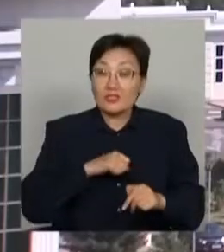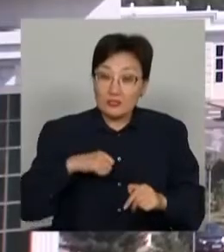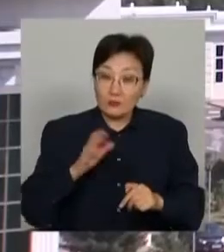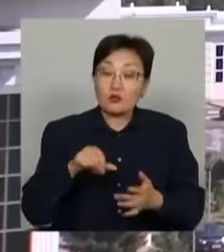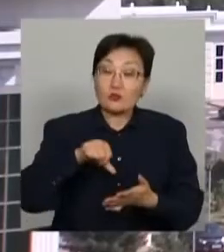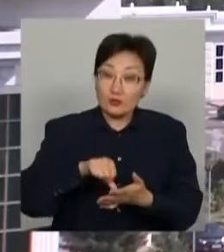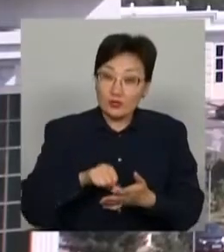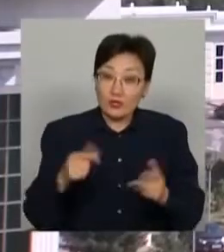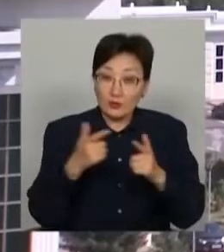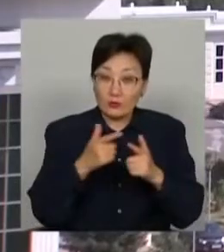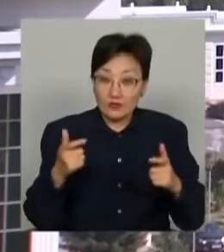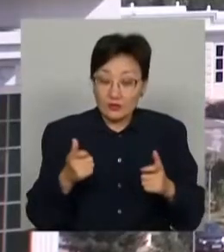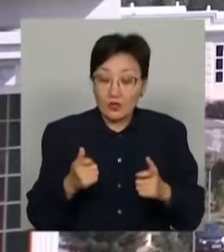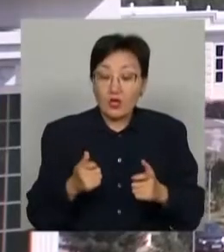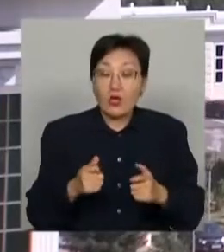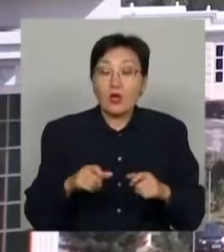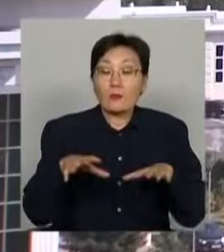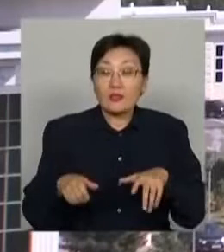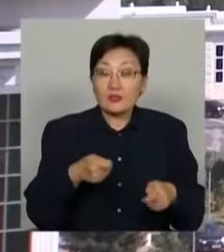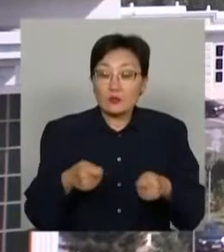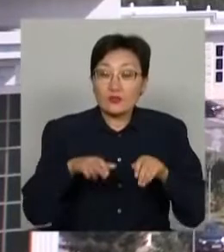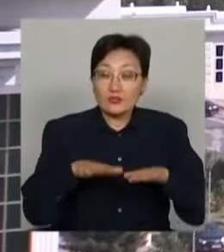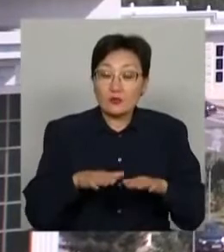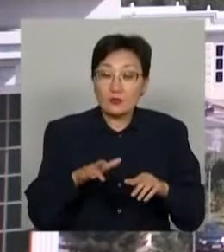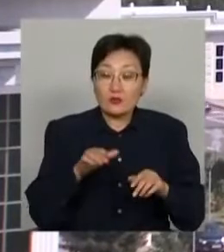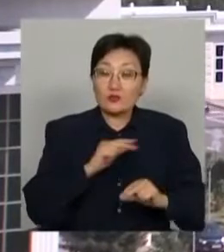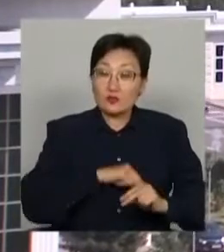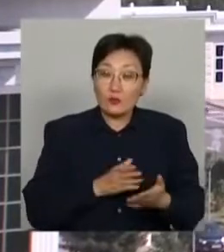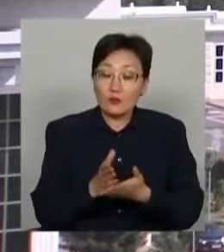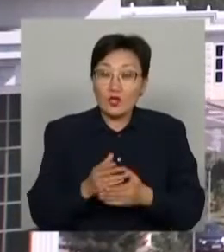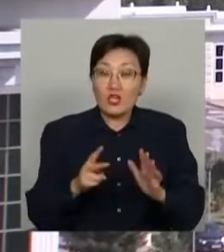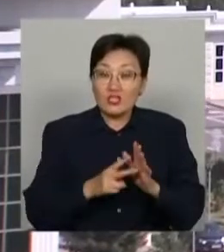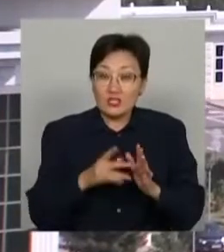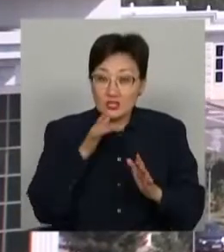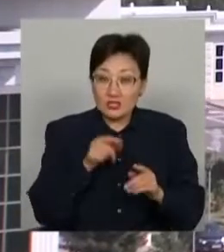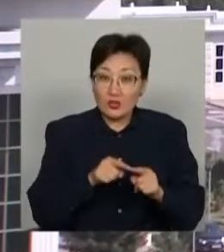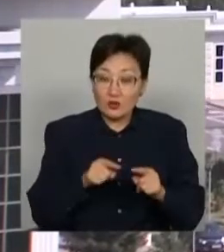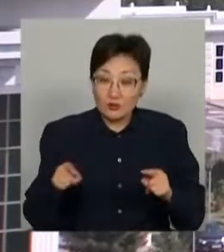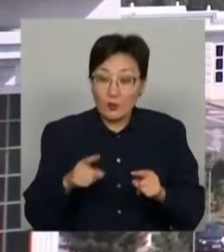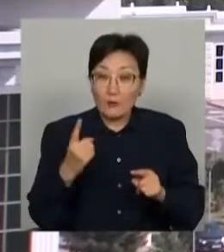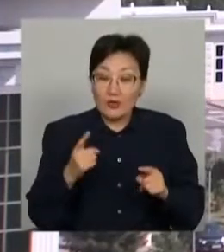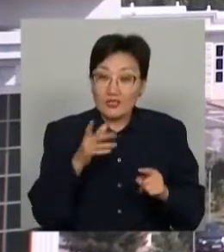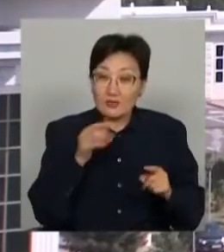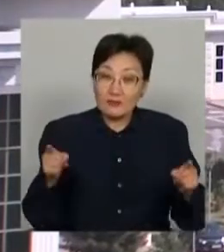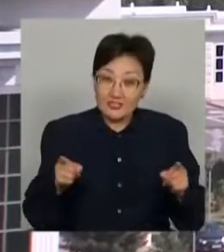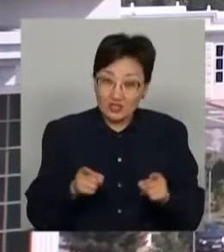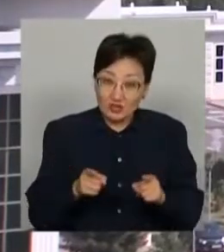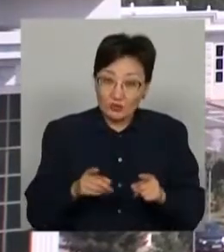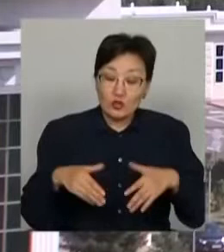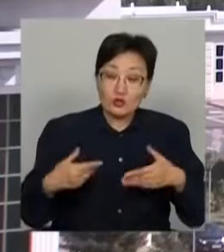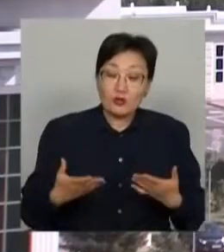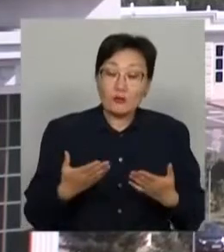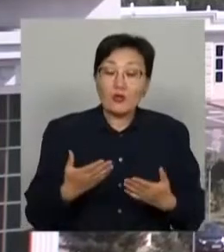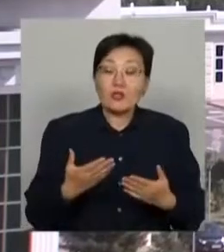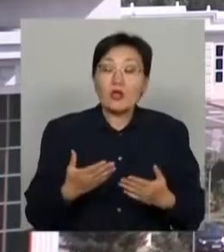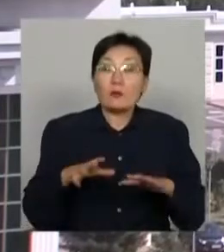айтты. Сондай-ақ мемлекет басшысы президент мандатының ұзақтығын 7 жылға ұзартуды, бірақ бір мерзіммен шектеуді ұсынды.